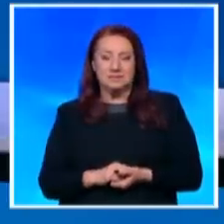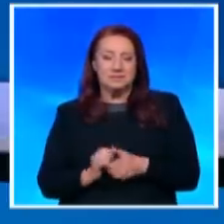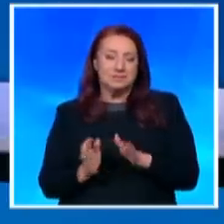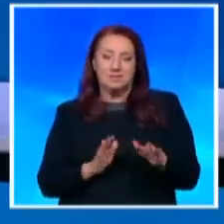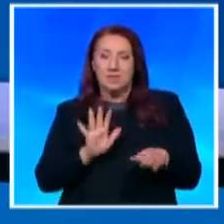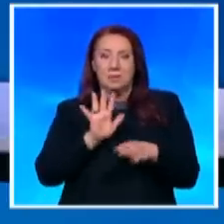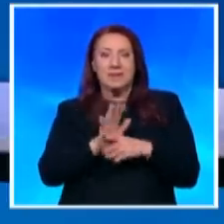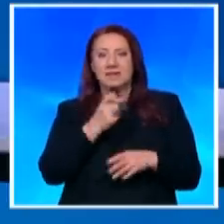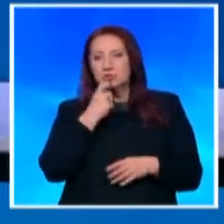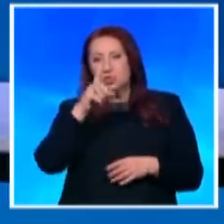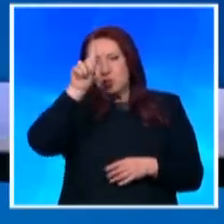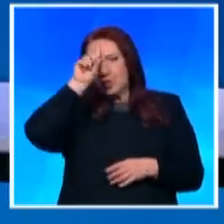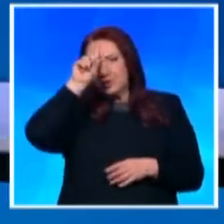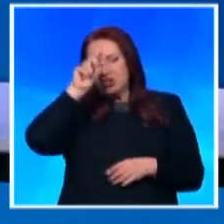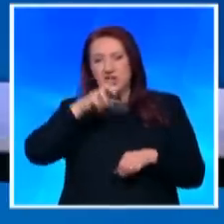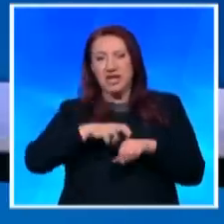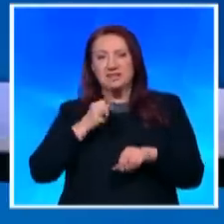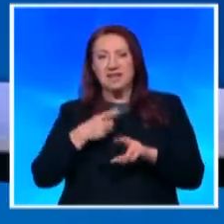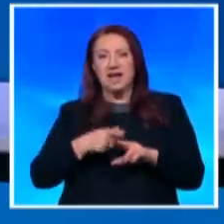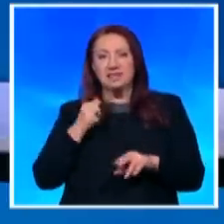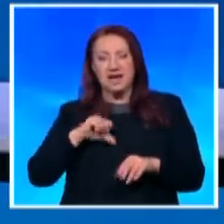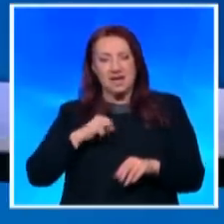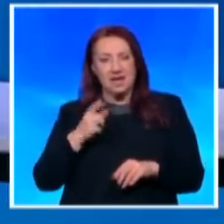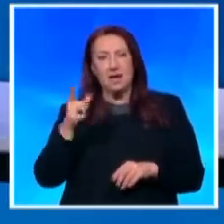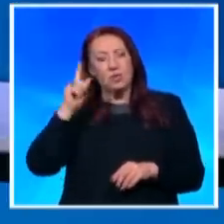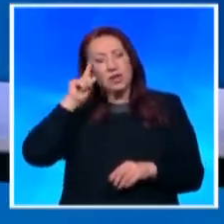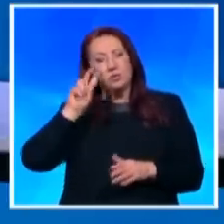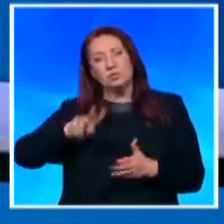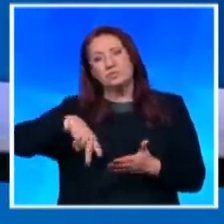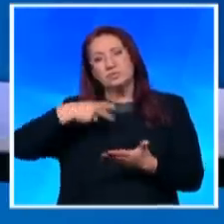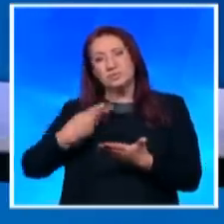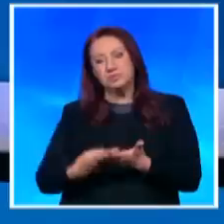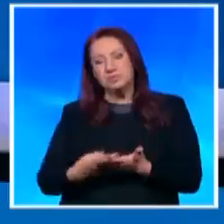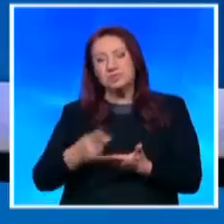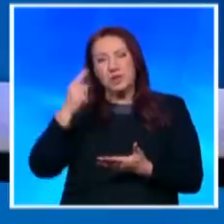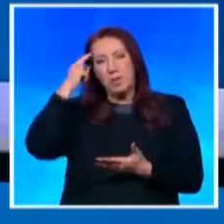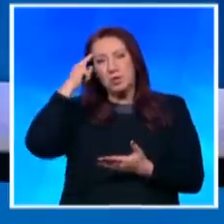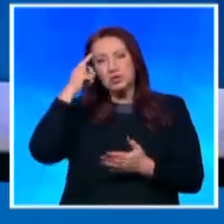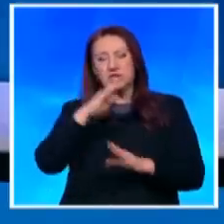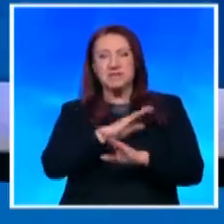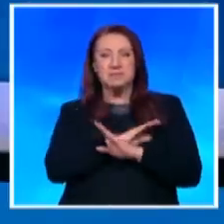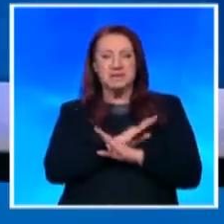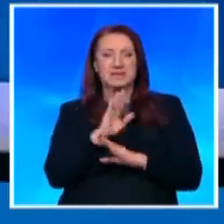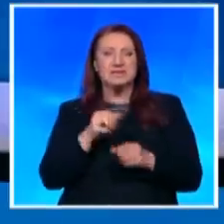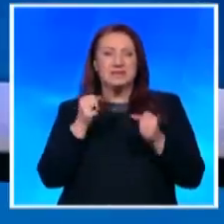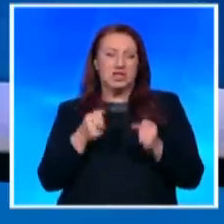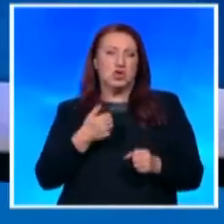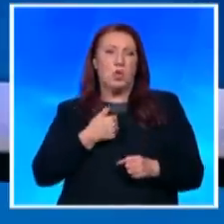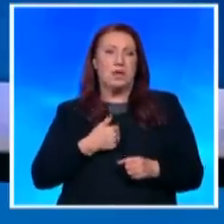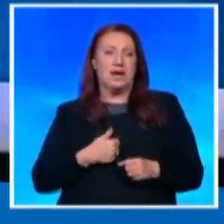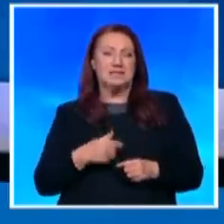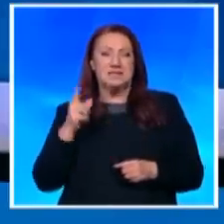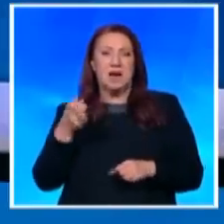15-годишната Даная, която изпадна в мозъчна смърт след тежка операция в Пирогов, даде шанс за нов живот на 4 души. Мъж и жена